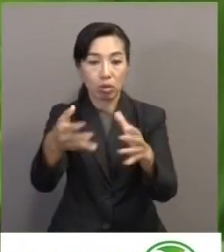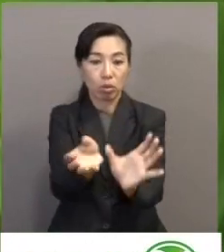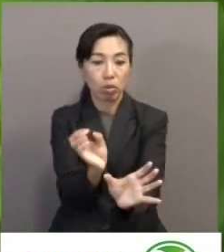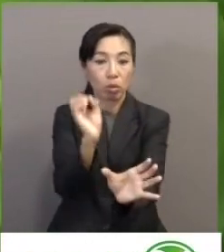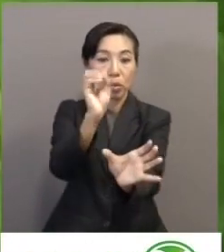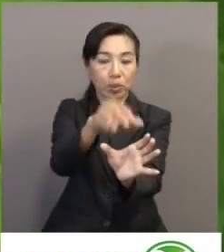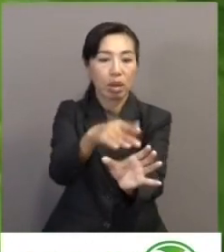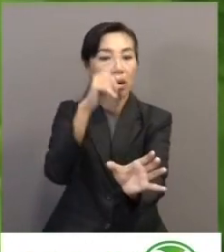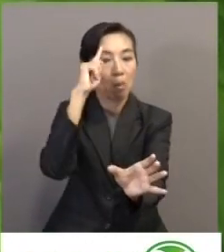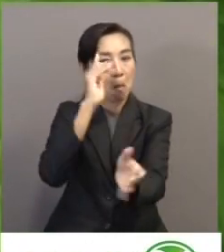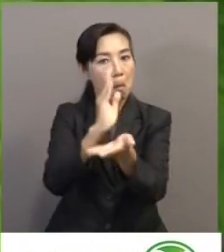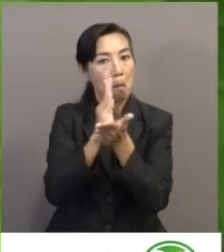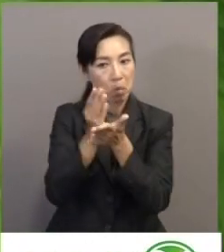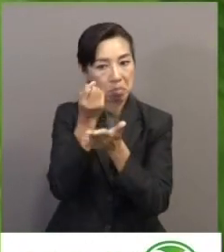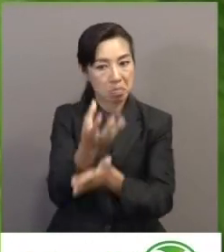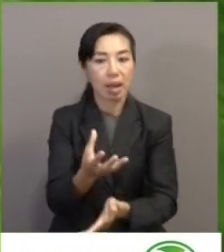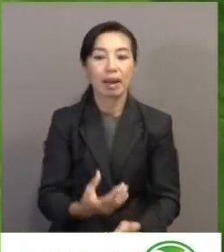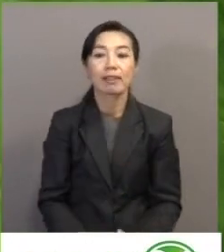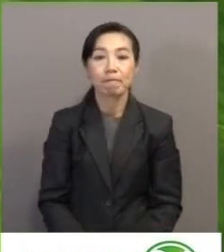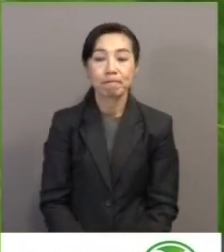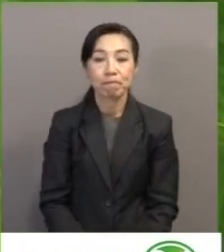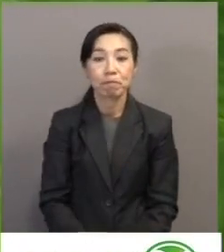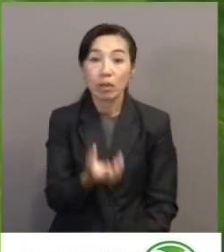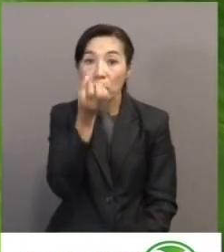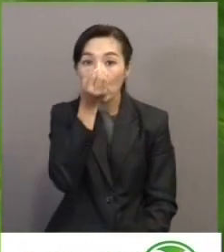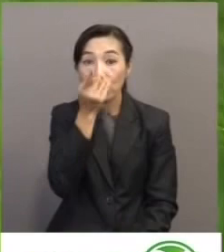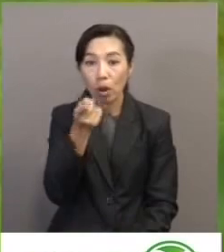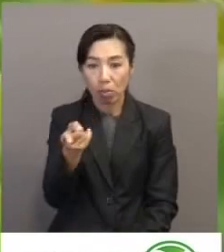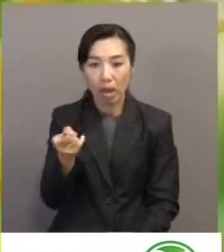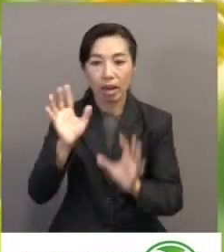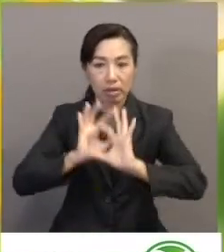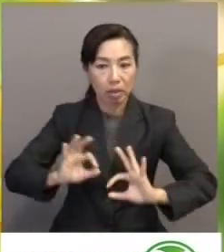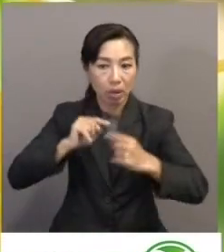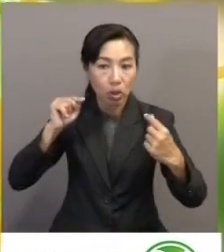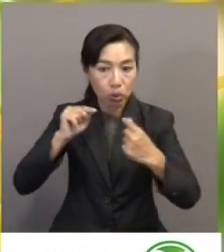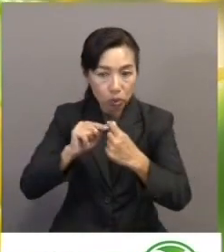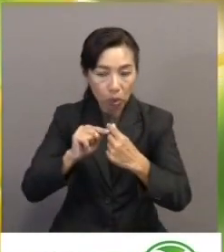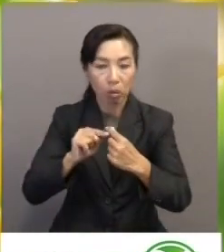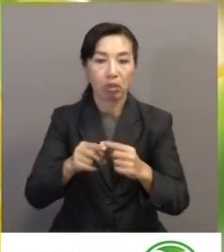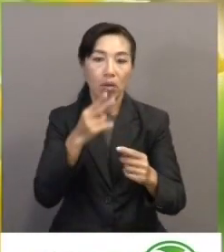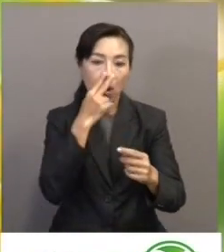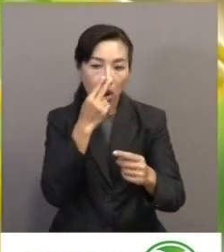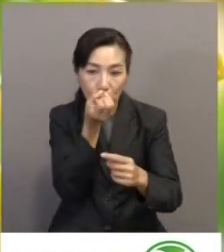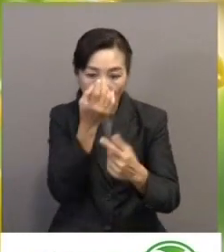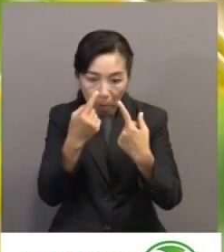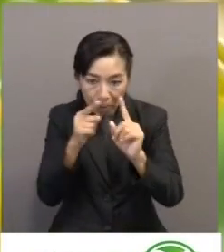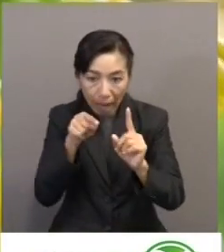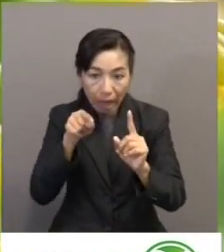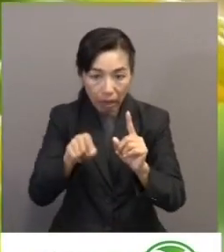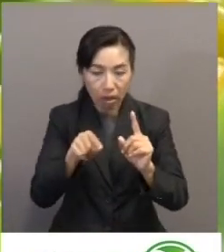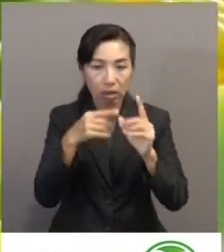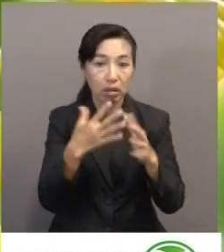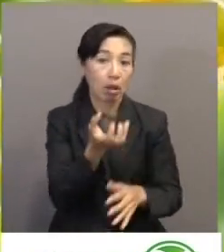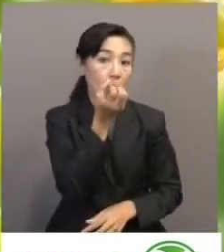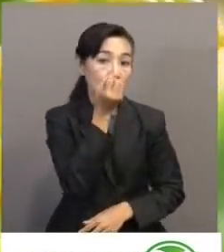ที่แรงที่สุดอีกด้วย wow. นอกจากจะเป็นดอกไม้สำคัญในงานประเพณีและมีความแปลกในตัวเองแล้วดอกเข้าพรรษ